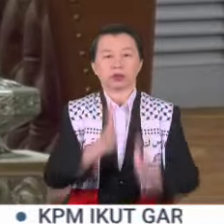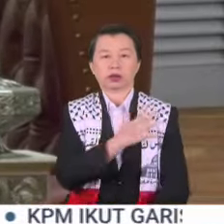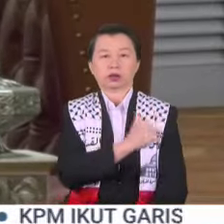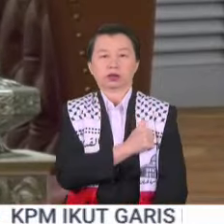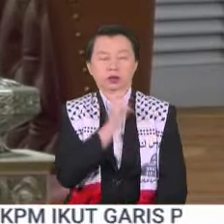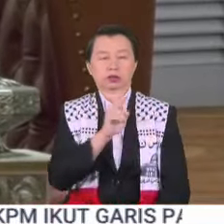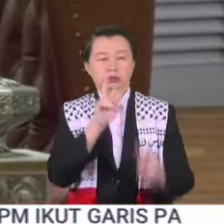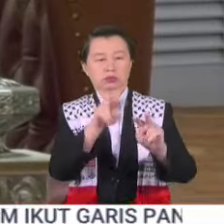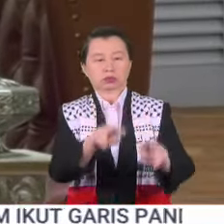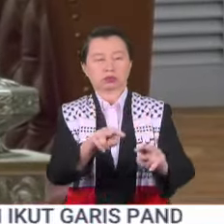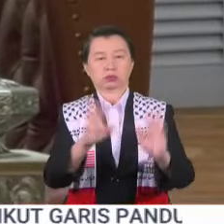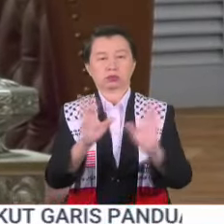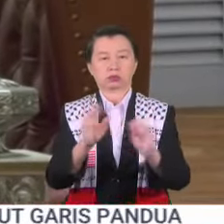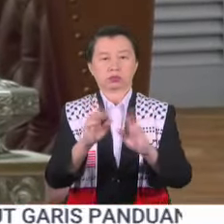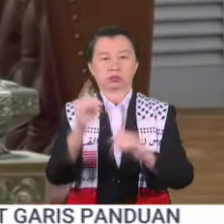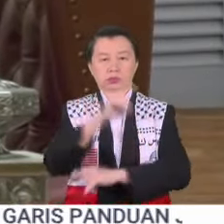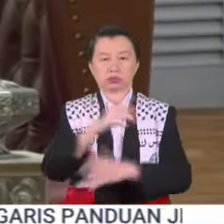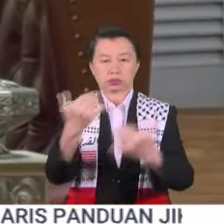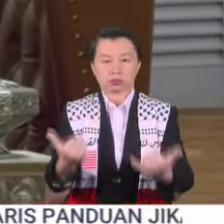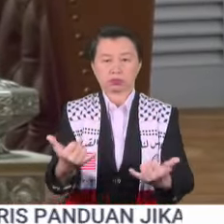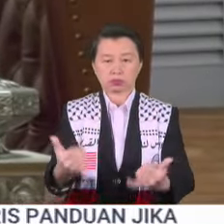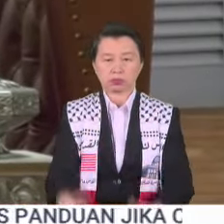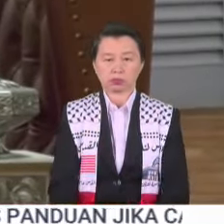sebagai pemerhati di persidangan hari ini.